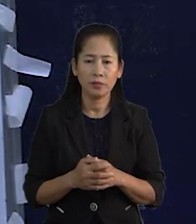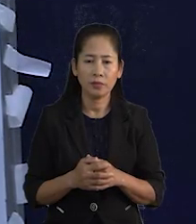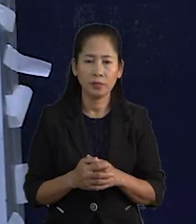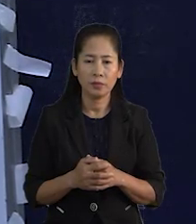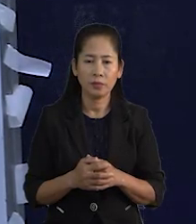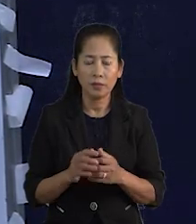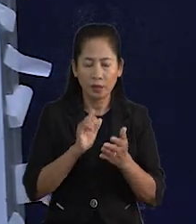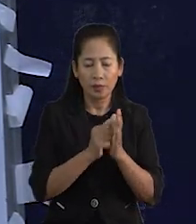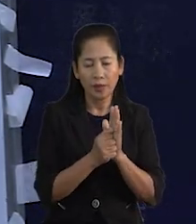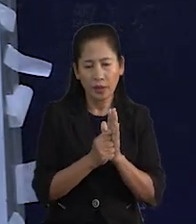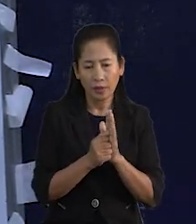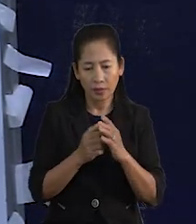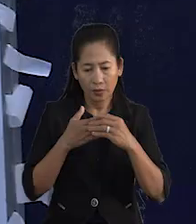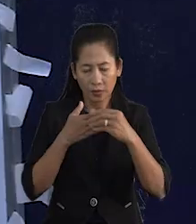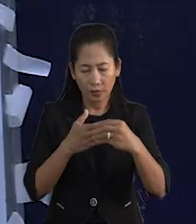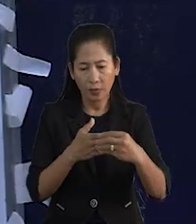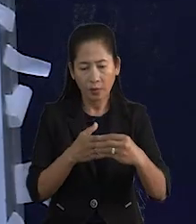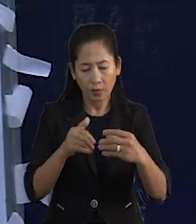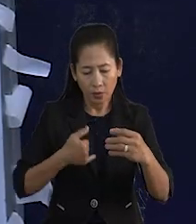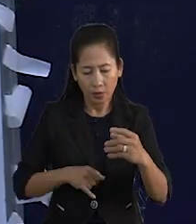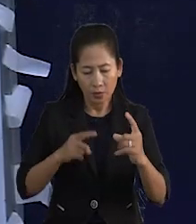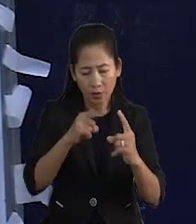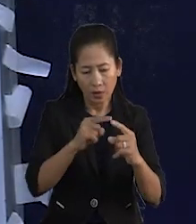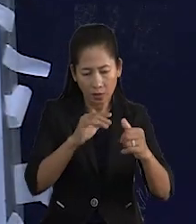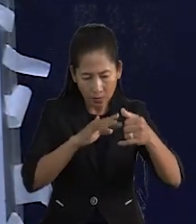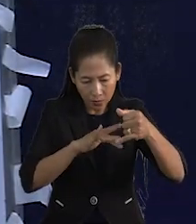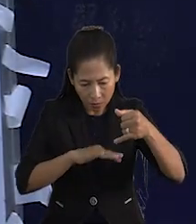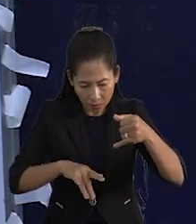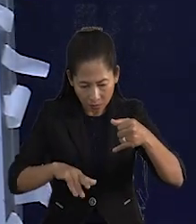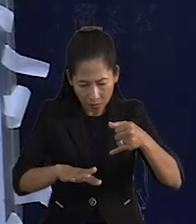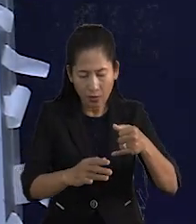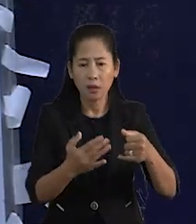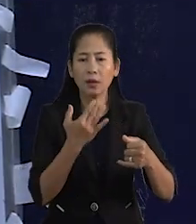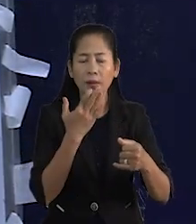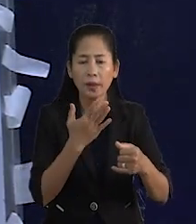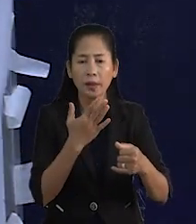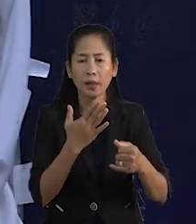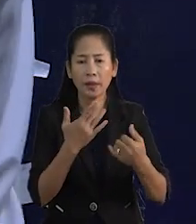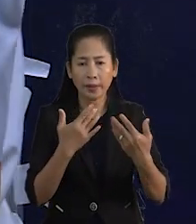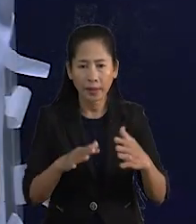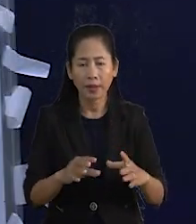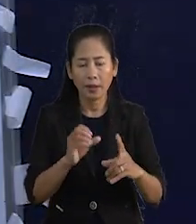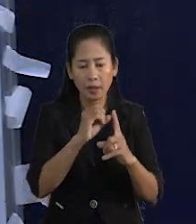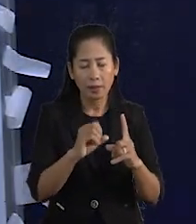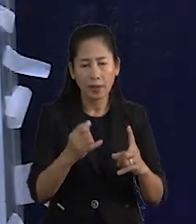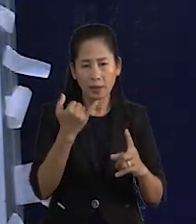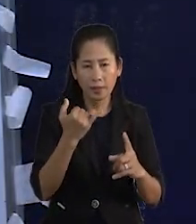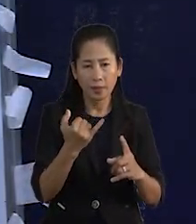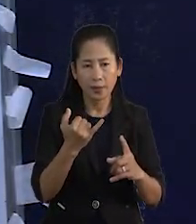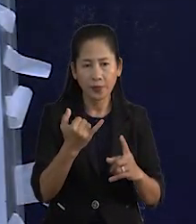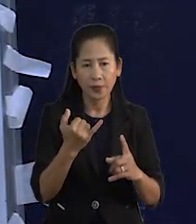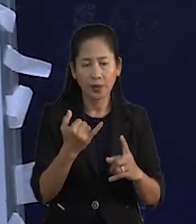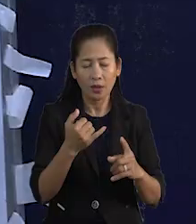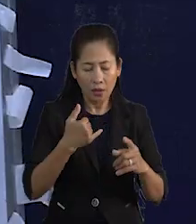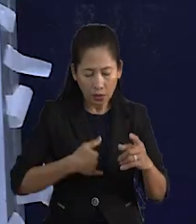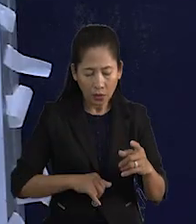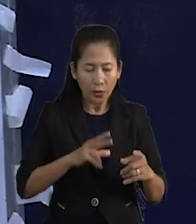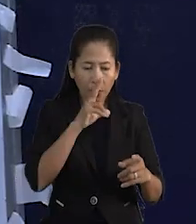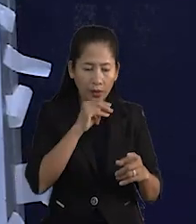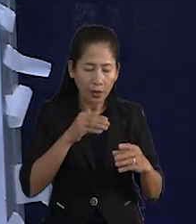បាទពេល1វានាំកូនដល់មាត់ត្រពាំងទឹកបាទបន្ទាប់ពីដល់មាត់ត្រពាំងទឹកគឺលបាស់ទី6កូ